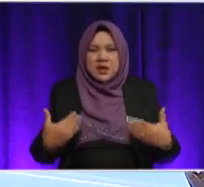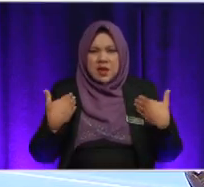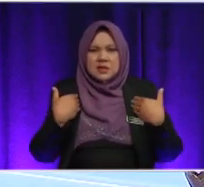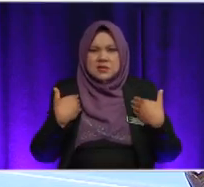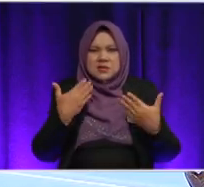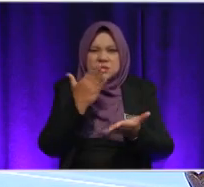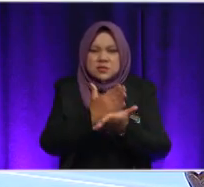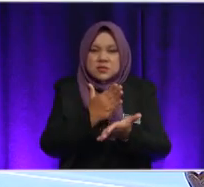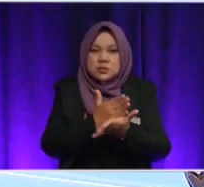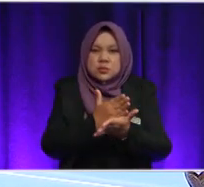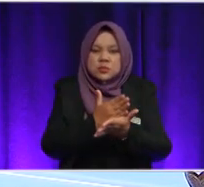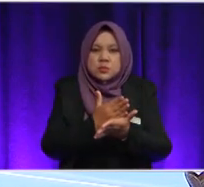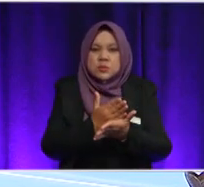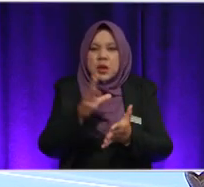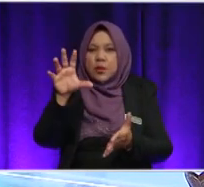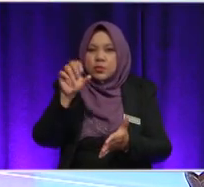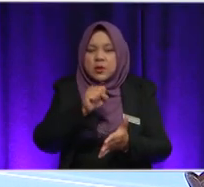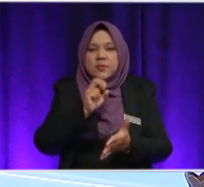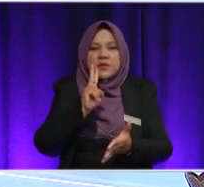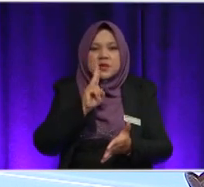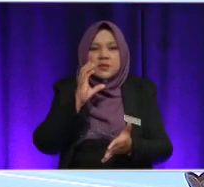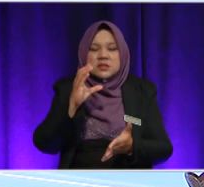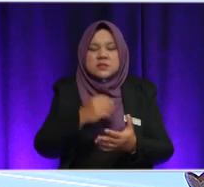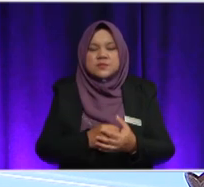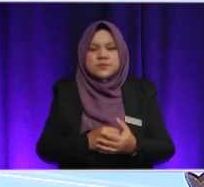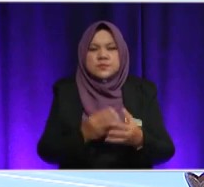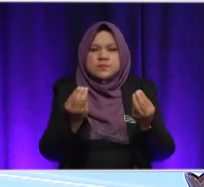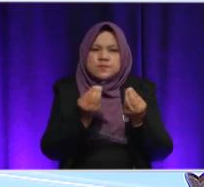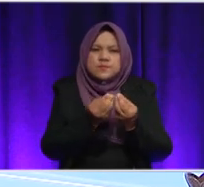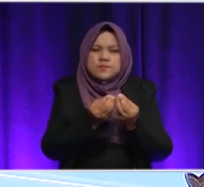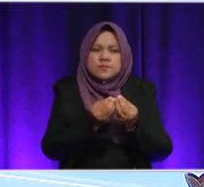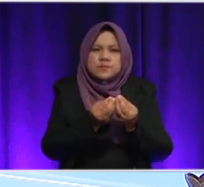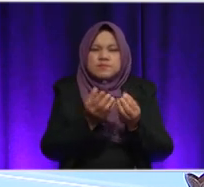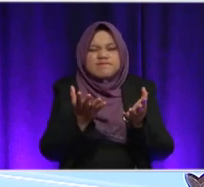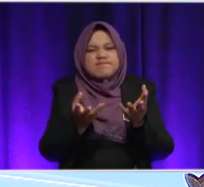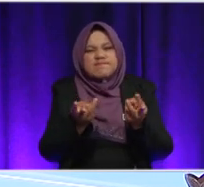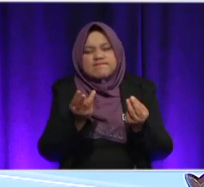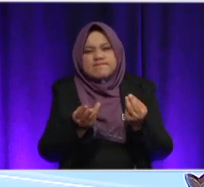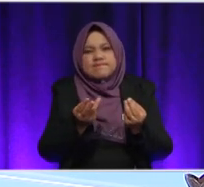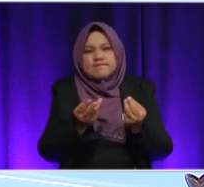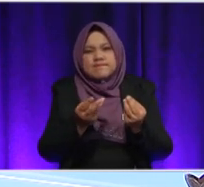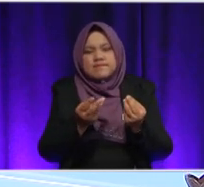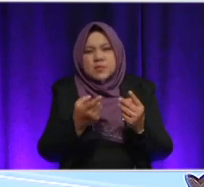kain jumlah pengambilan batu nisan mungkin kurang dari 1000 MG